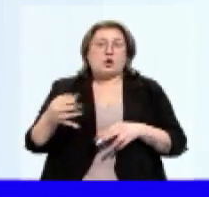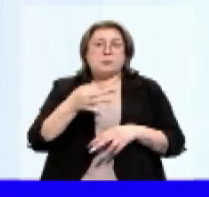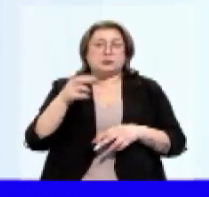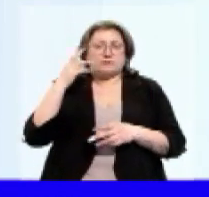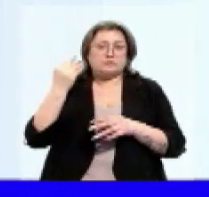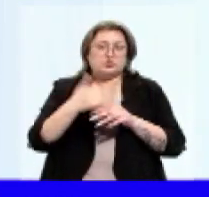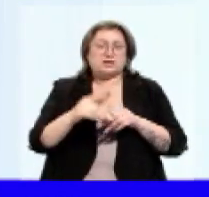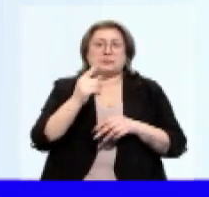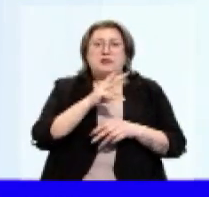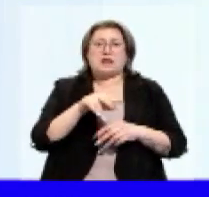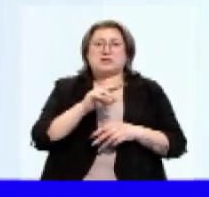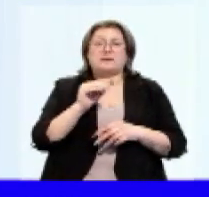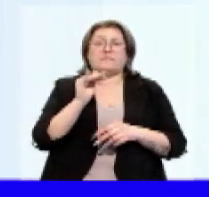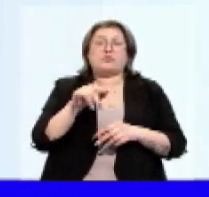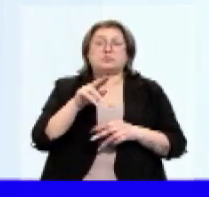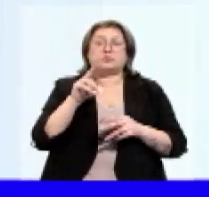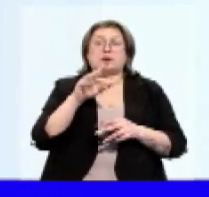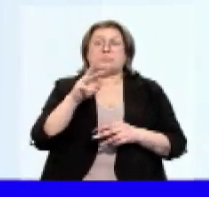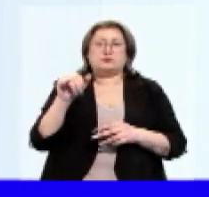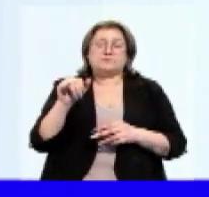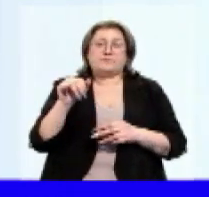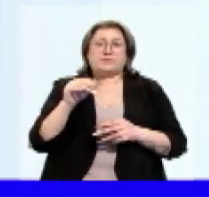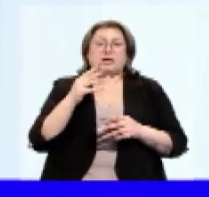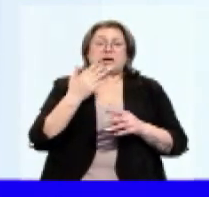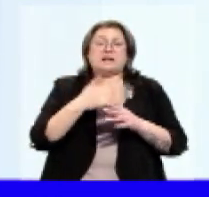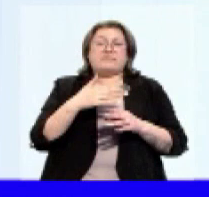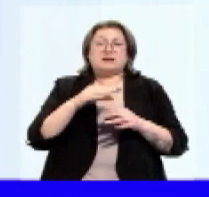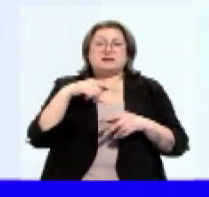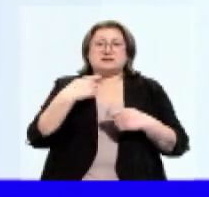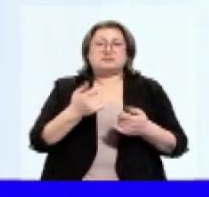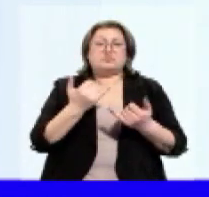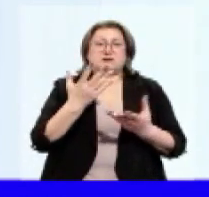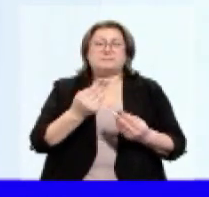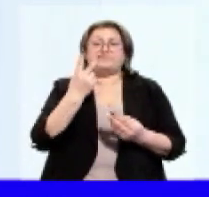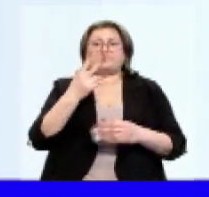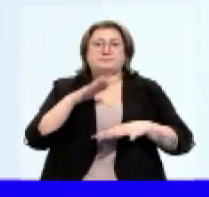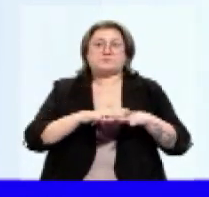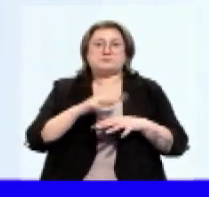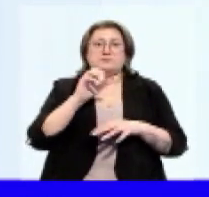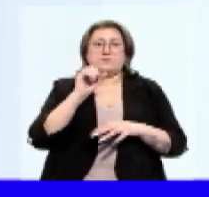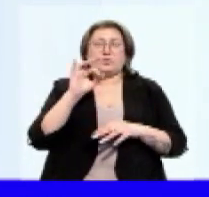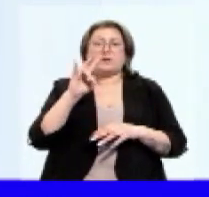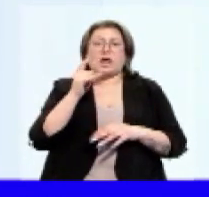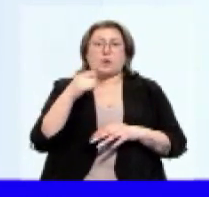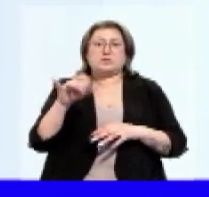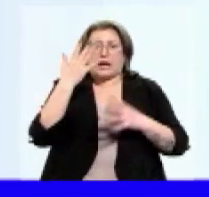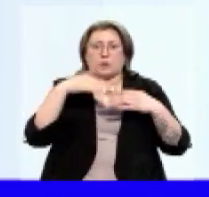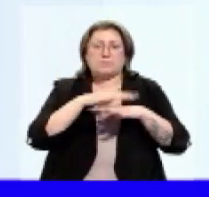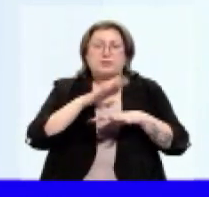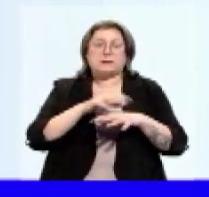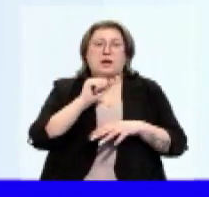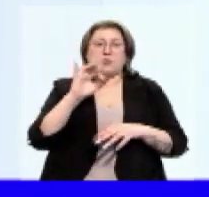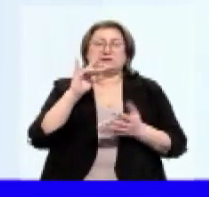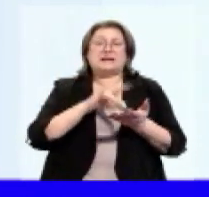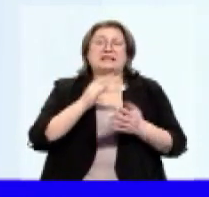бюджет и 1 миллиард тенге – средства фонда ДМУ. Кредитование осуществляется на сегодняшний день у нас двумя банками – это АО «Народный банк Казахстана» и АО